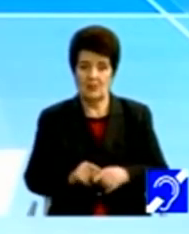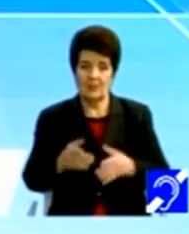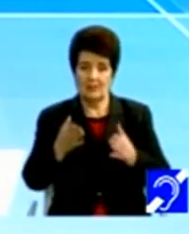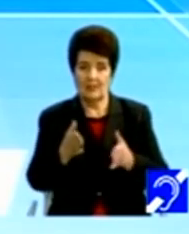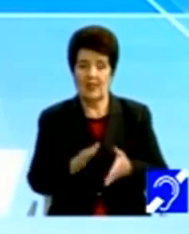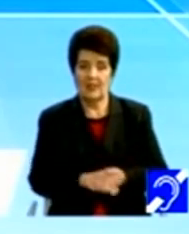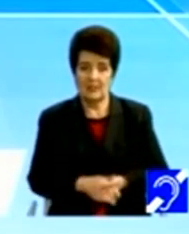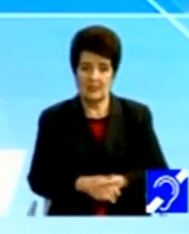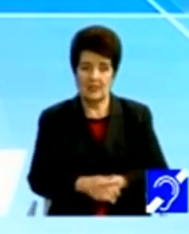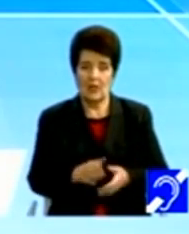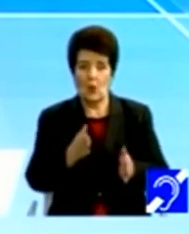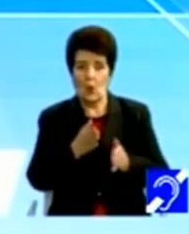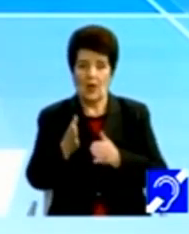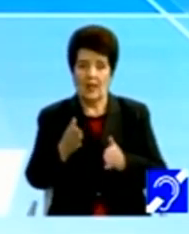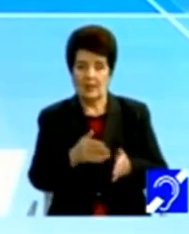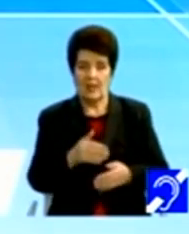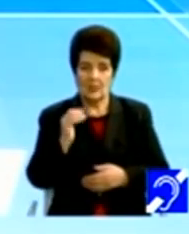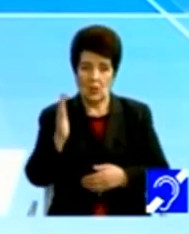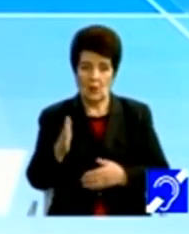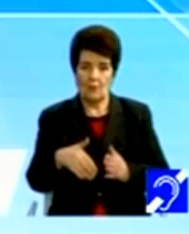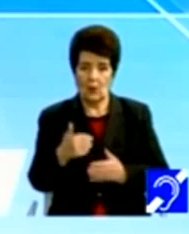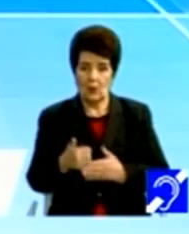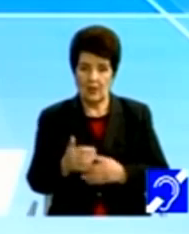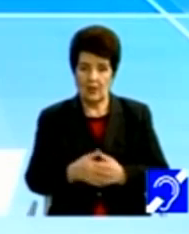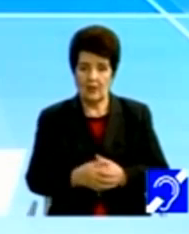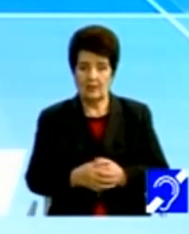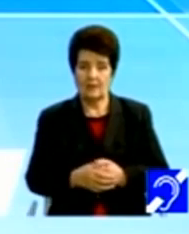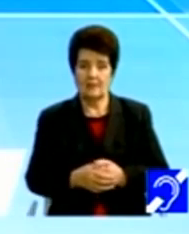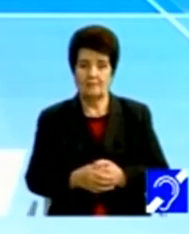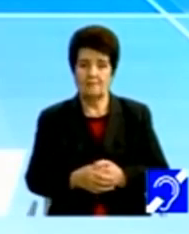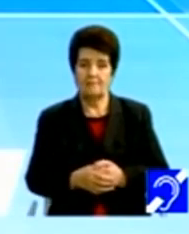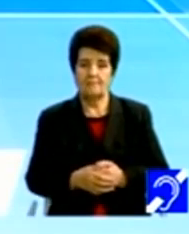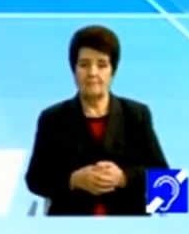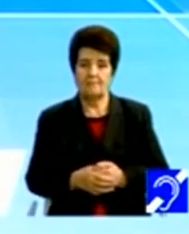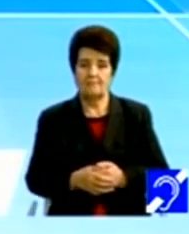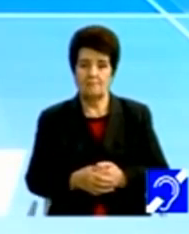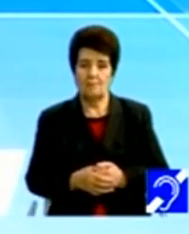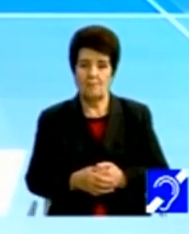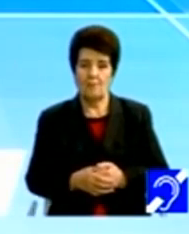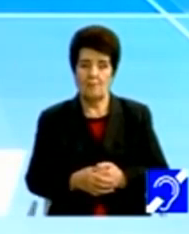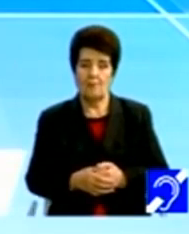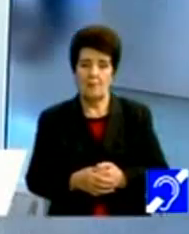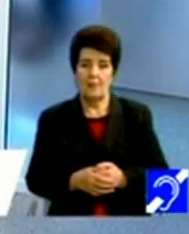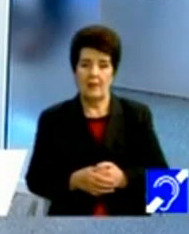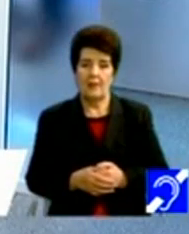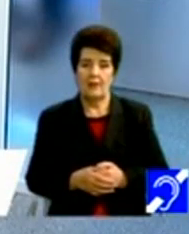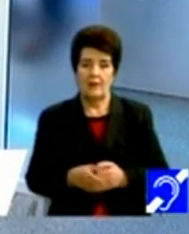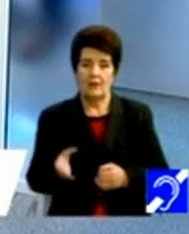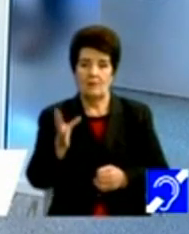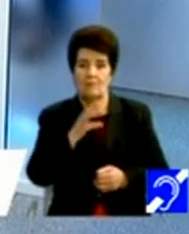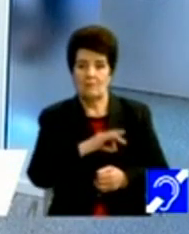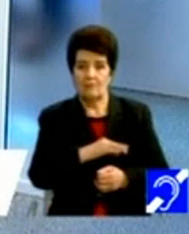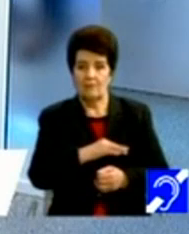de orientare pro-vest și să ne asumăm cu toți împreună. Scurt, da sau nu? Profilul